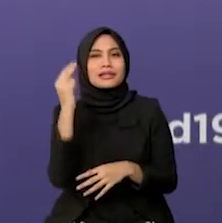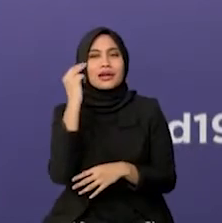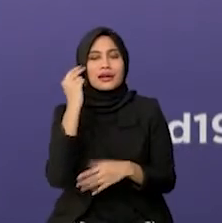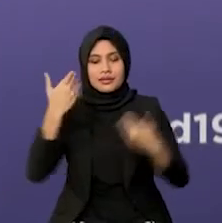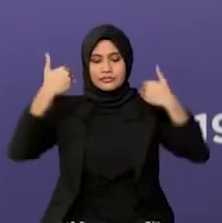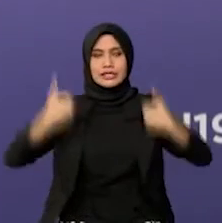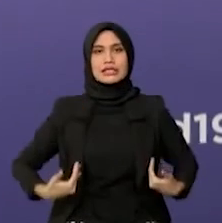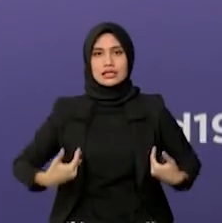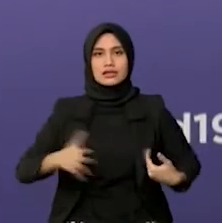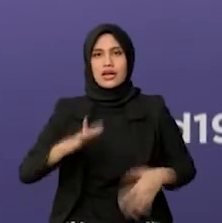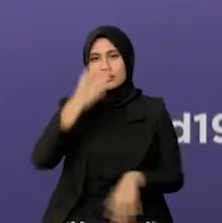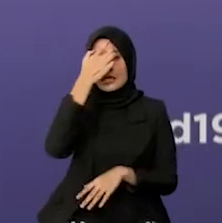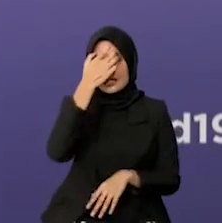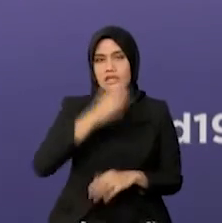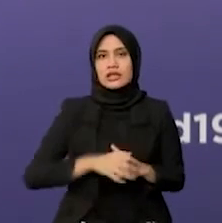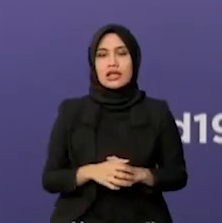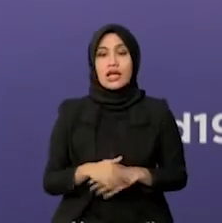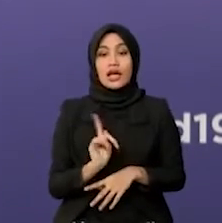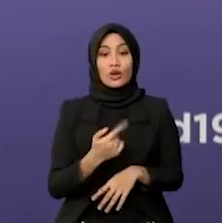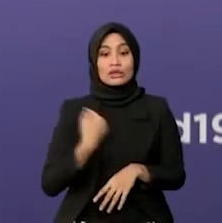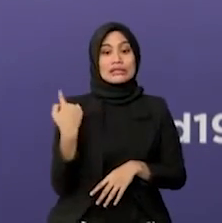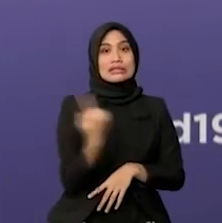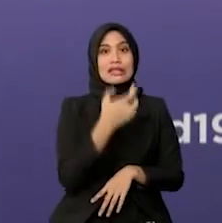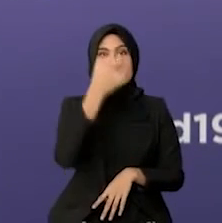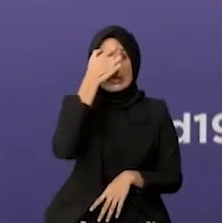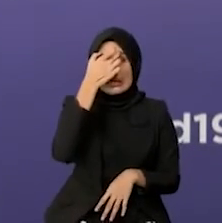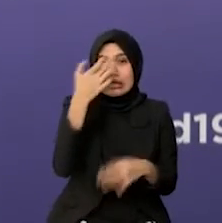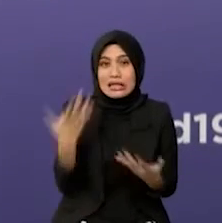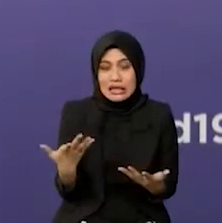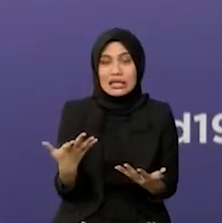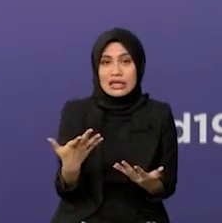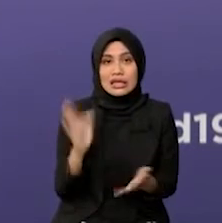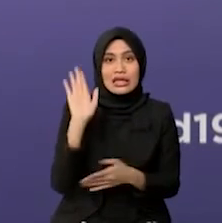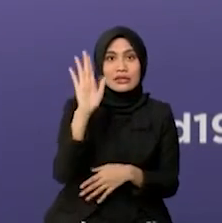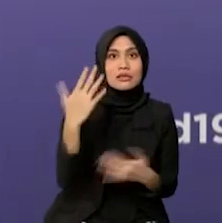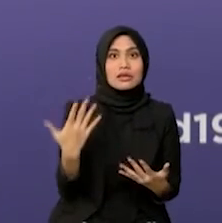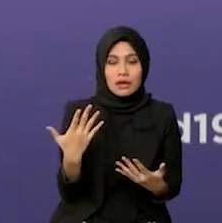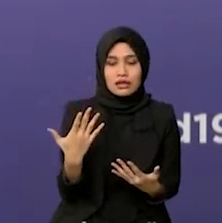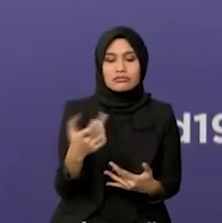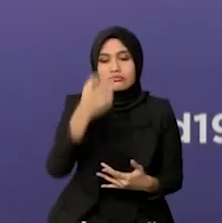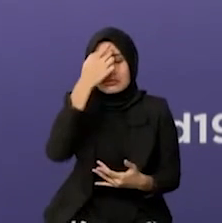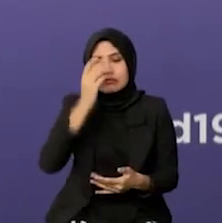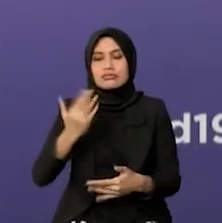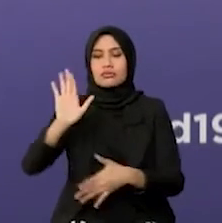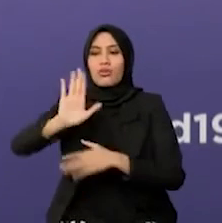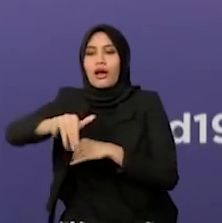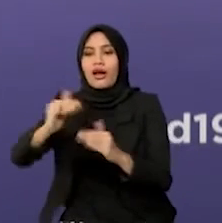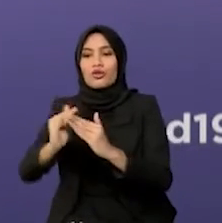sakit karena kalau nanti kita membiarkan sakit dan kembali ke rumah